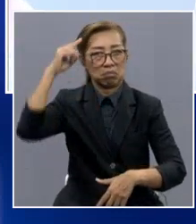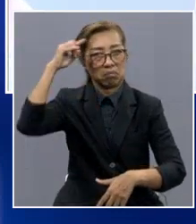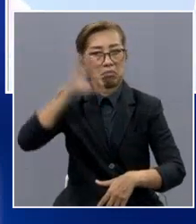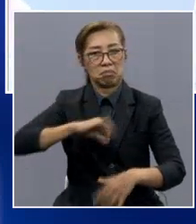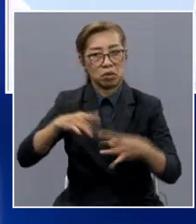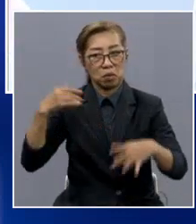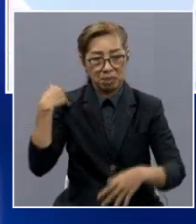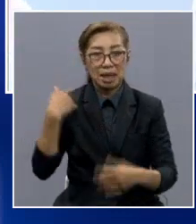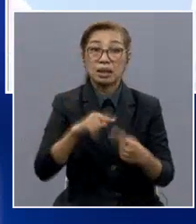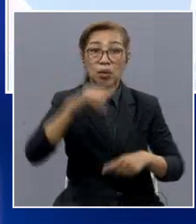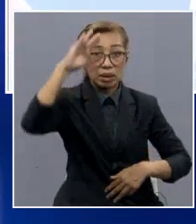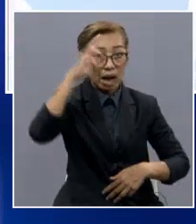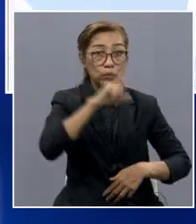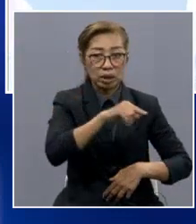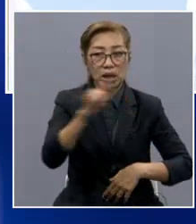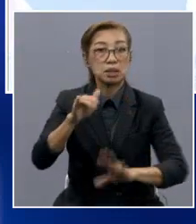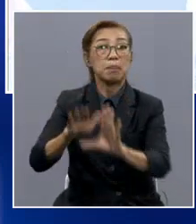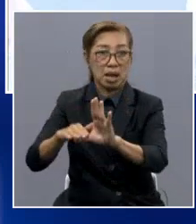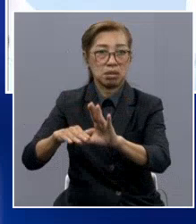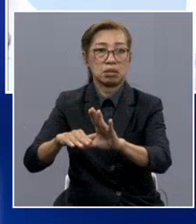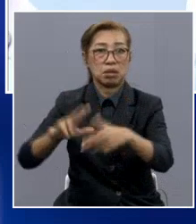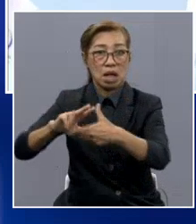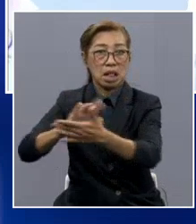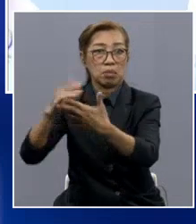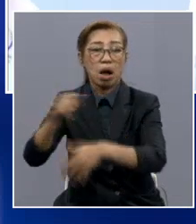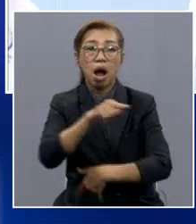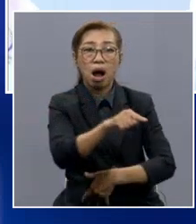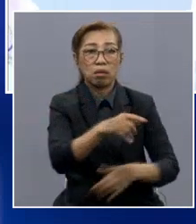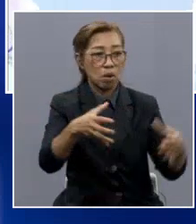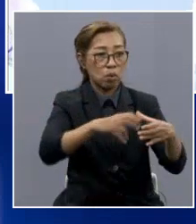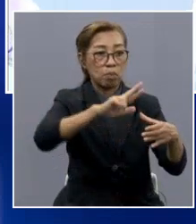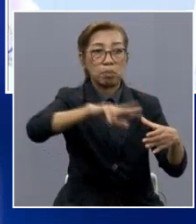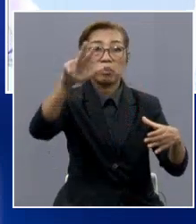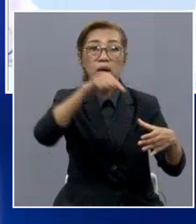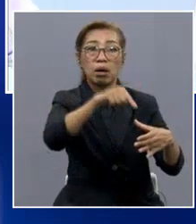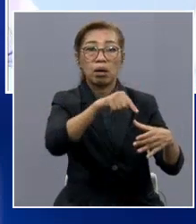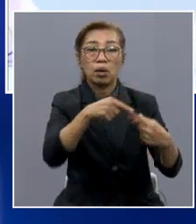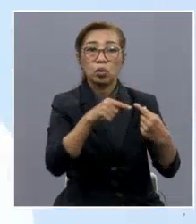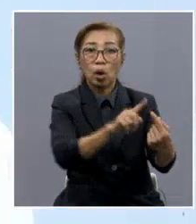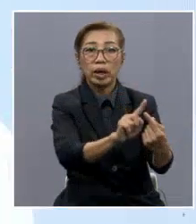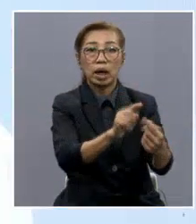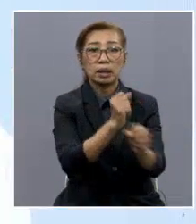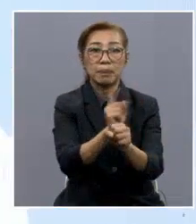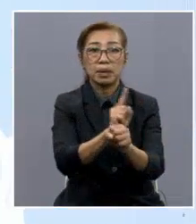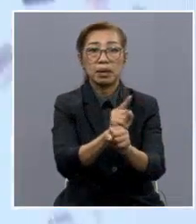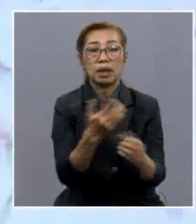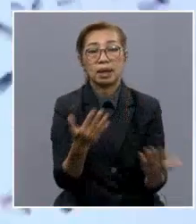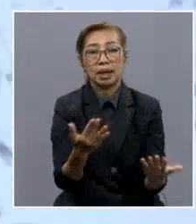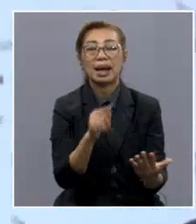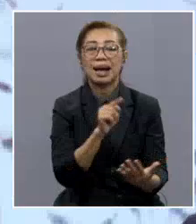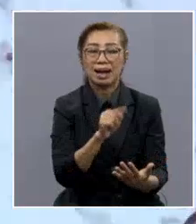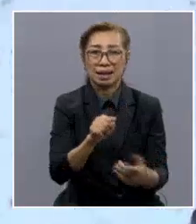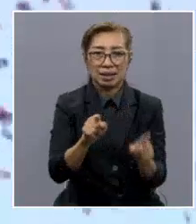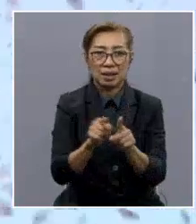คพลังประชารัฐช่วยบิ๊กป้อมใช่ไหมครับอ้าวแล้วพรรคเดิมล่ะรวมแผ่นดินจะยังไงทิศทางจะยังไงเนี่ยครับก็เป็นภาพความเคลื่อนไหวที่เขาจะชู